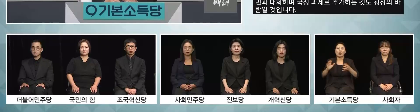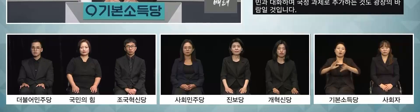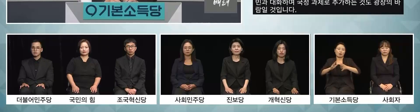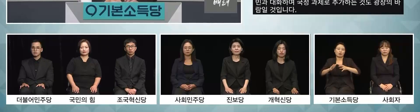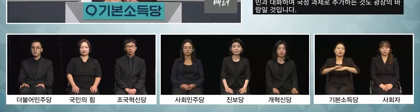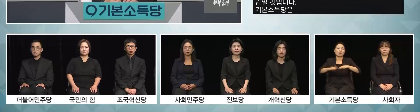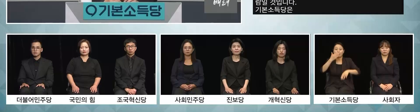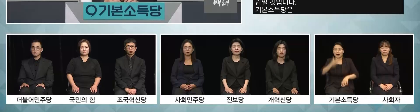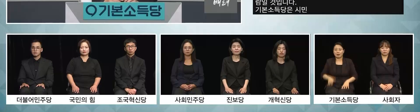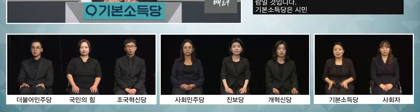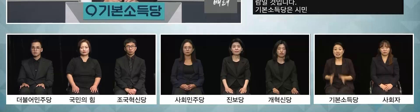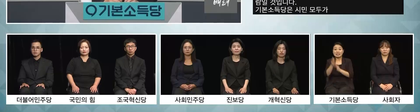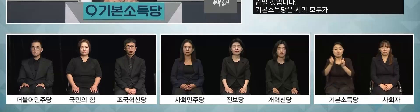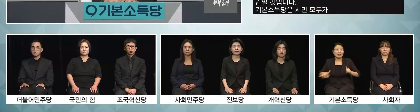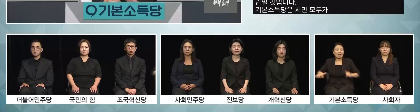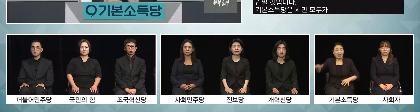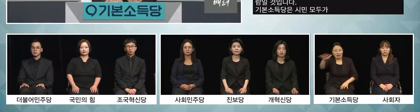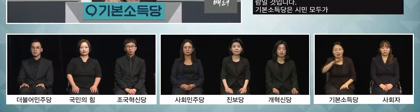시민 모두가